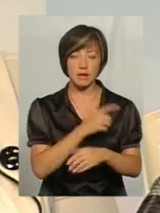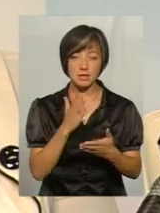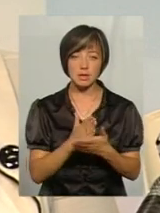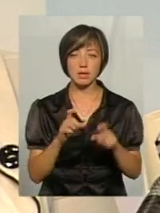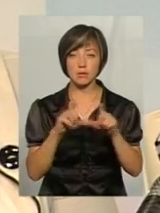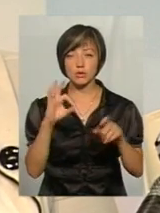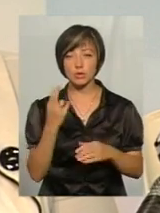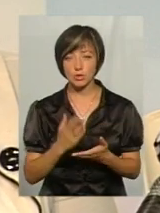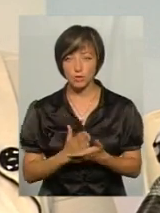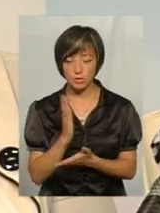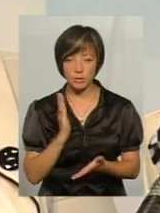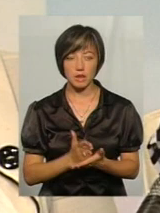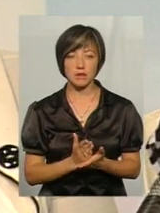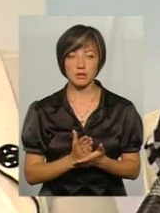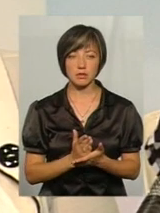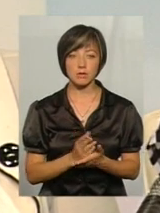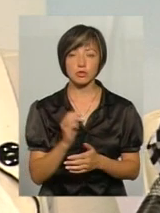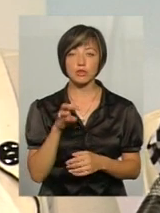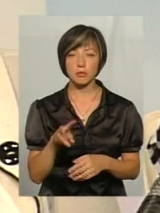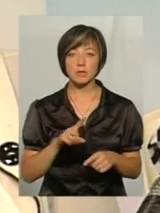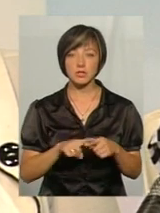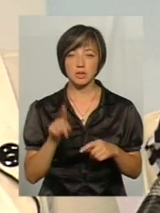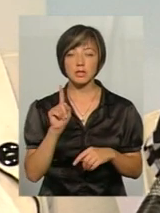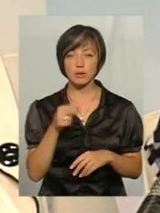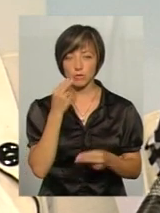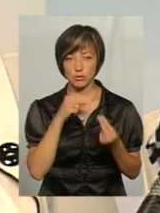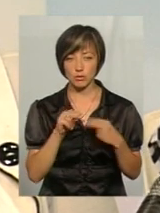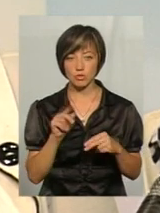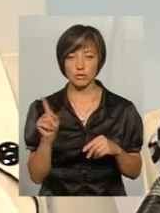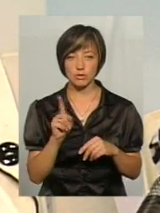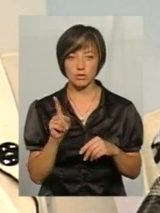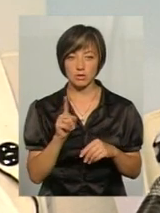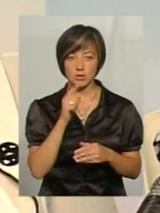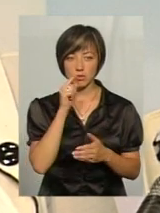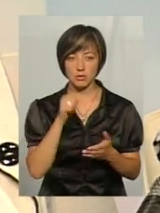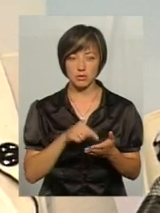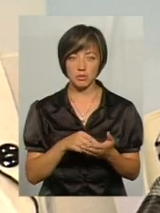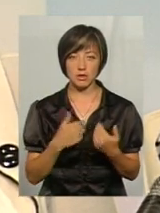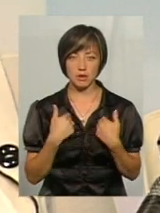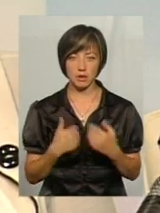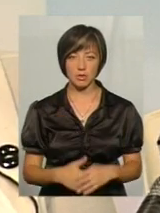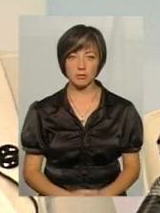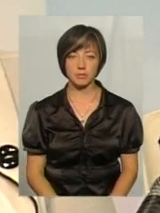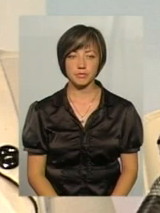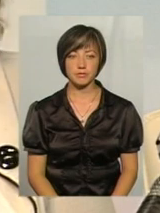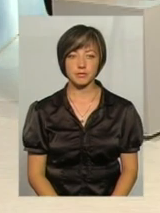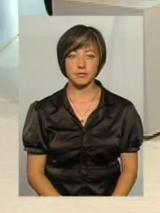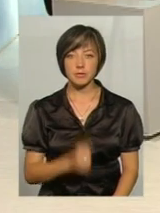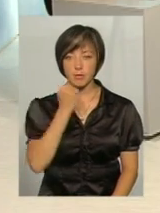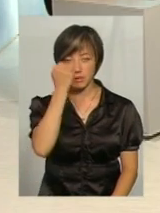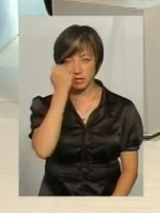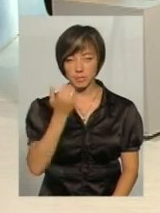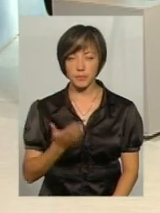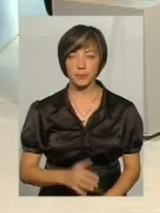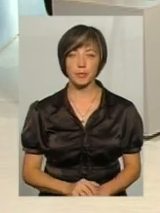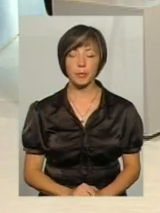есть, социальные службы. Чем быстрее, тем лучше. Вот, чтоб не попало, как я. Дякую. Дякую, пані Олено.